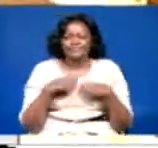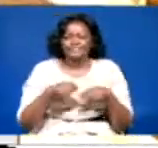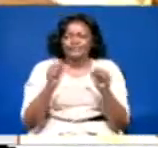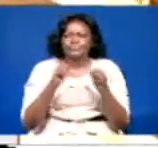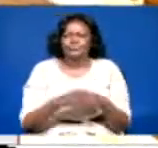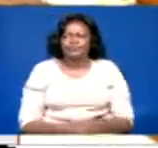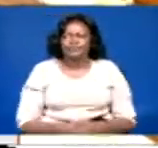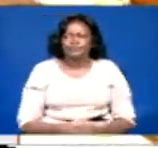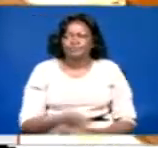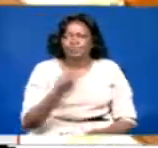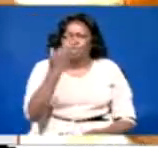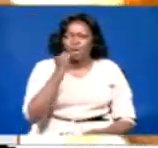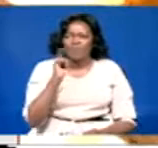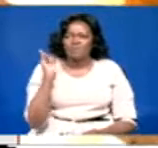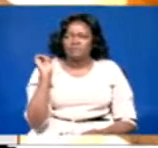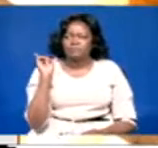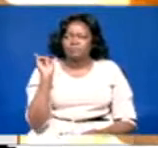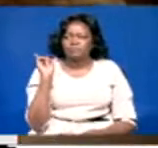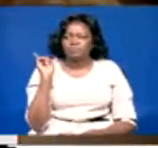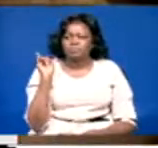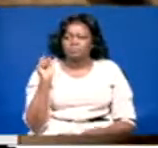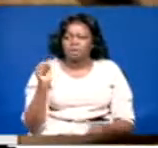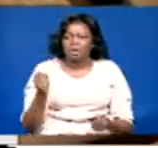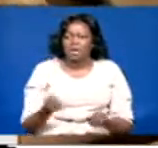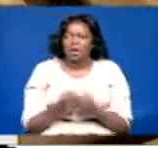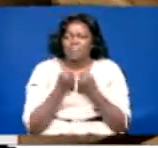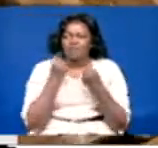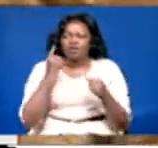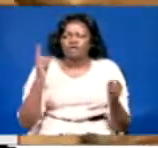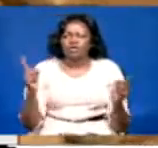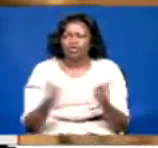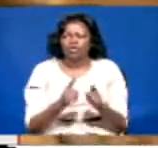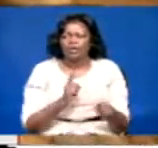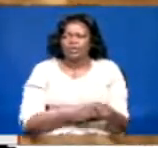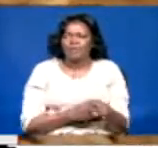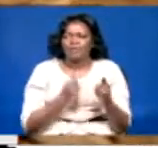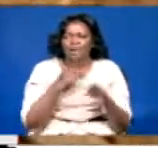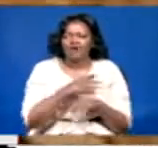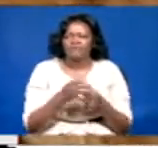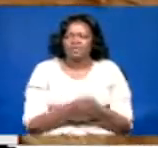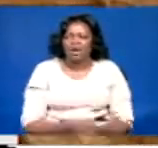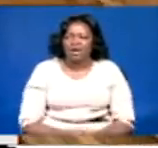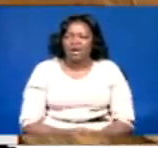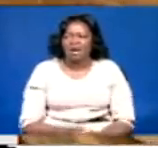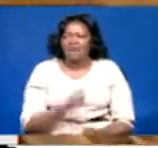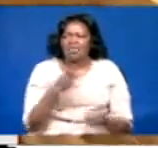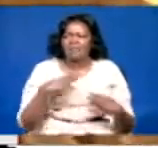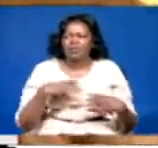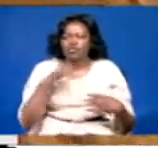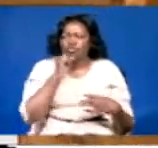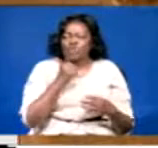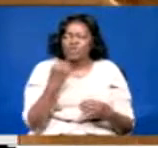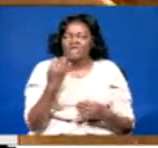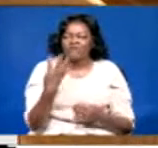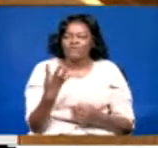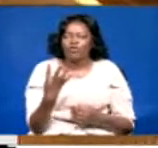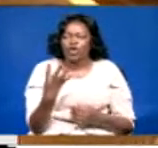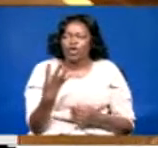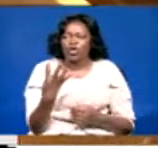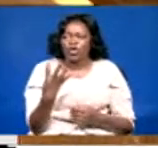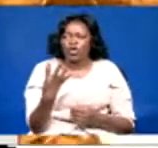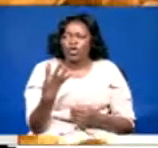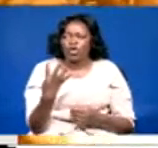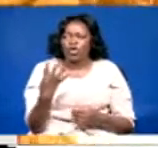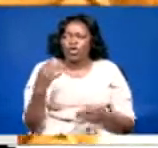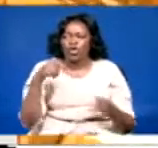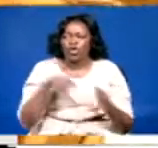Kisa hichi cha kusikitisha kilitokea muda mfupi baada ya Boniface Otunga wa umri wa miaka 34 kurejea ndani ya